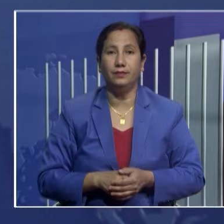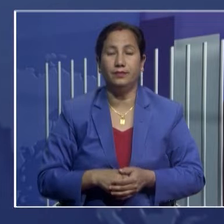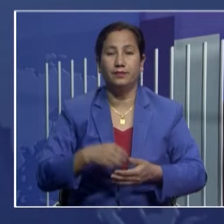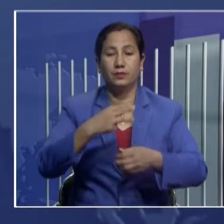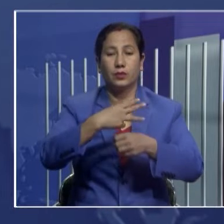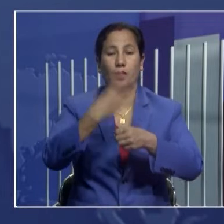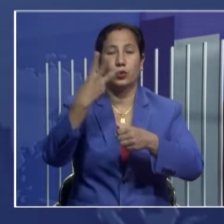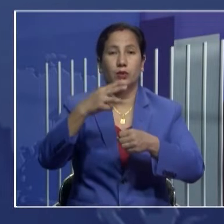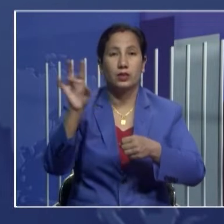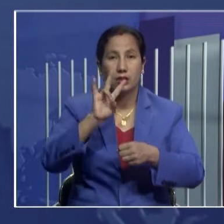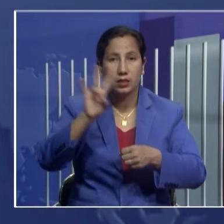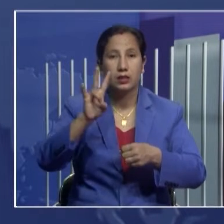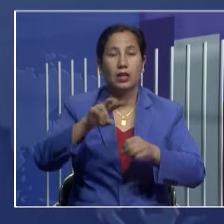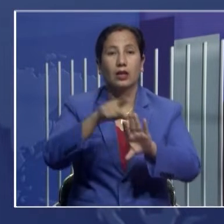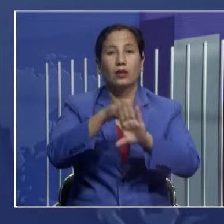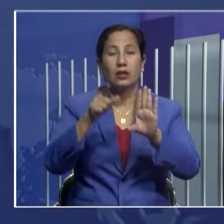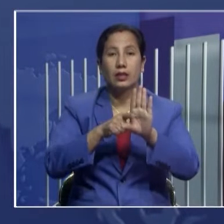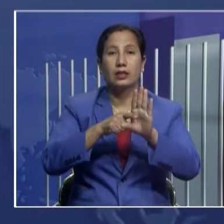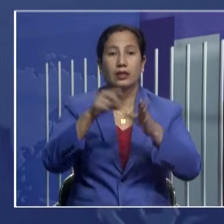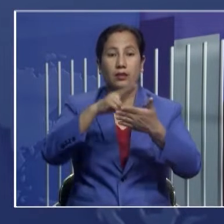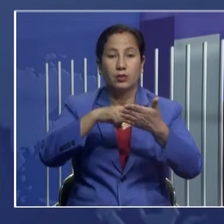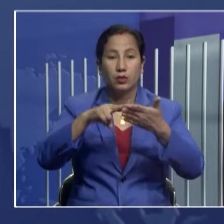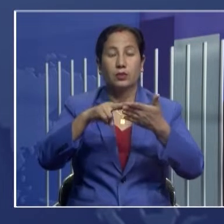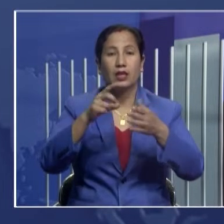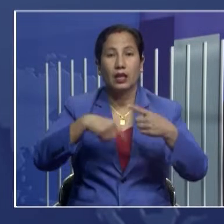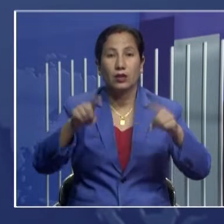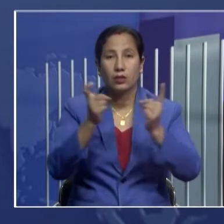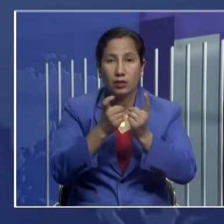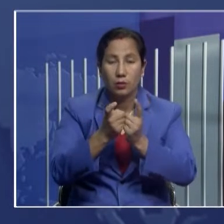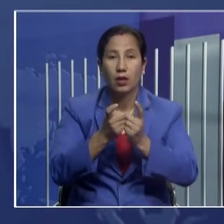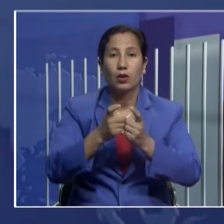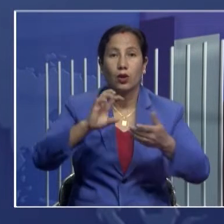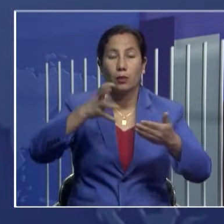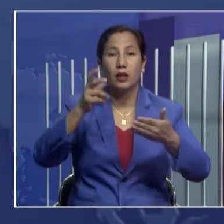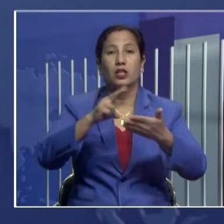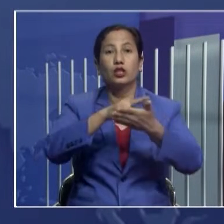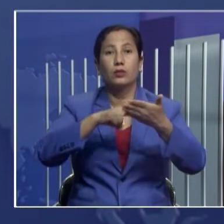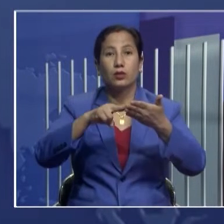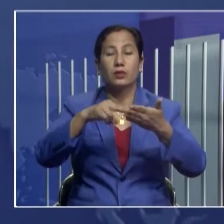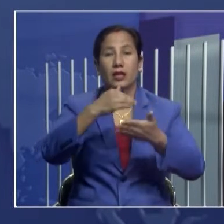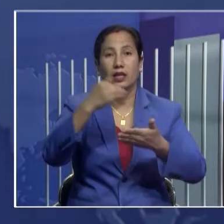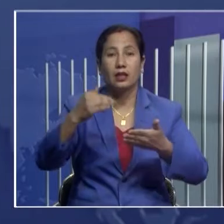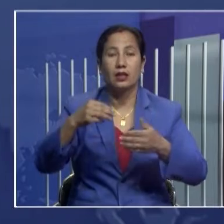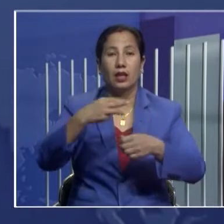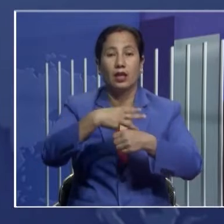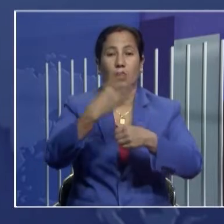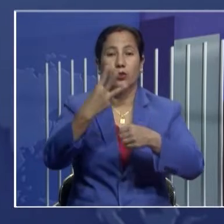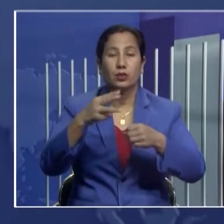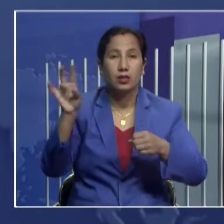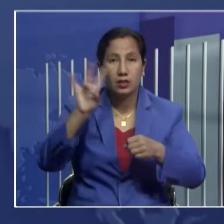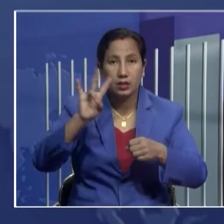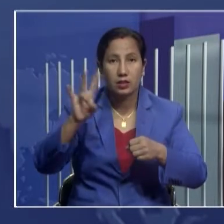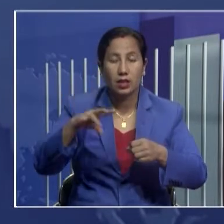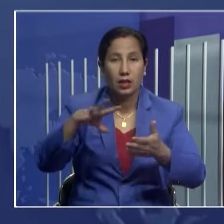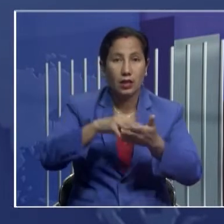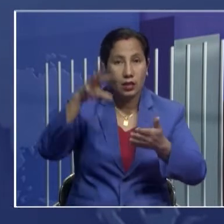उच्च शिक्षाको नीति तथा प्रादेशिक विश्वविद्यालयको छलफलका लागि प्रदेश विश्वविद्यालय तथा उच्च शिक्षा सम्बन्धी अध्ययन टोली